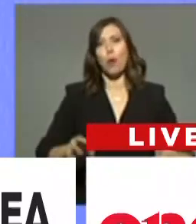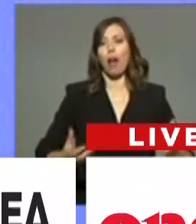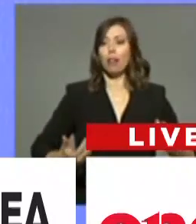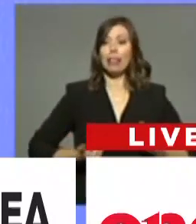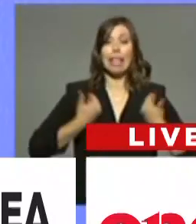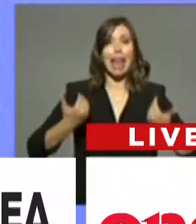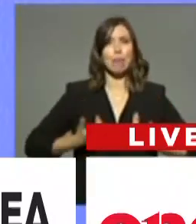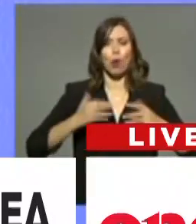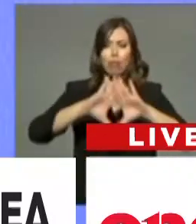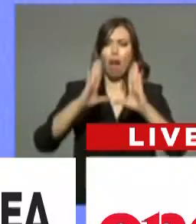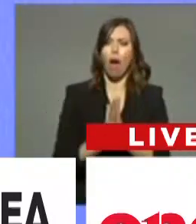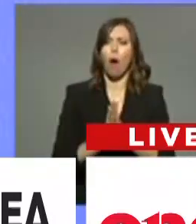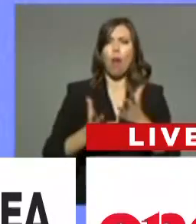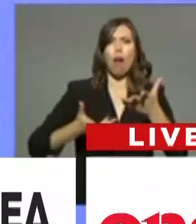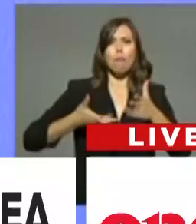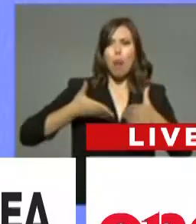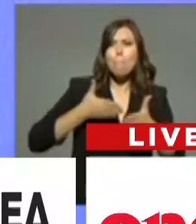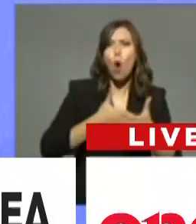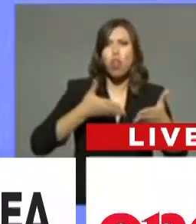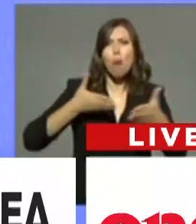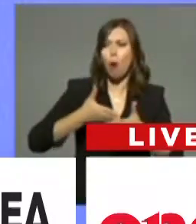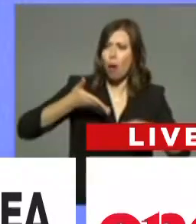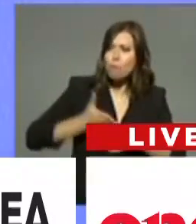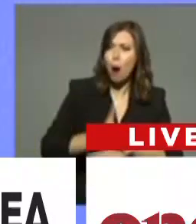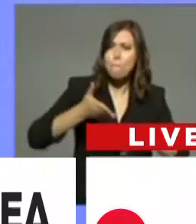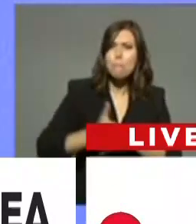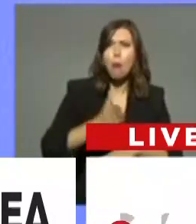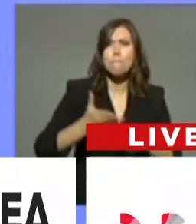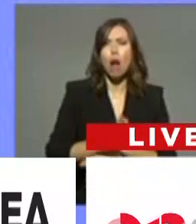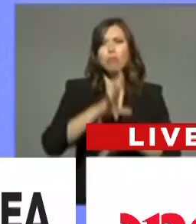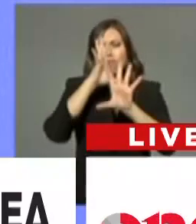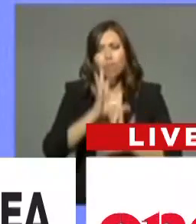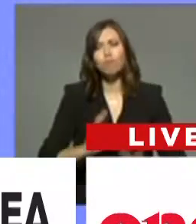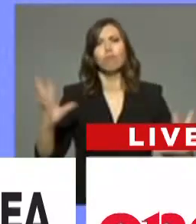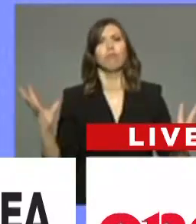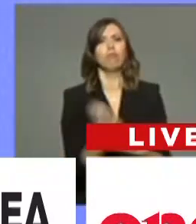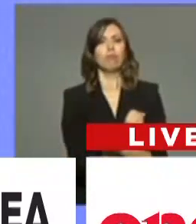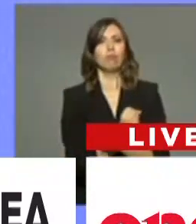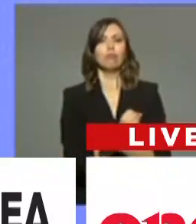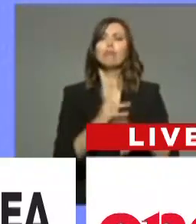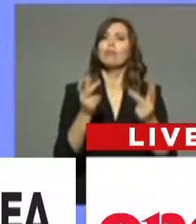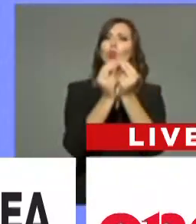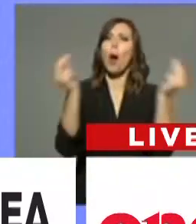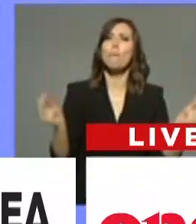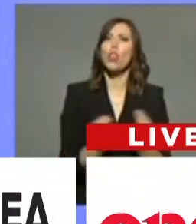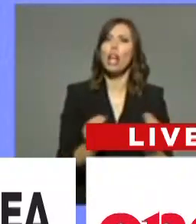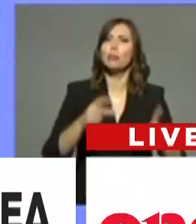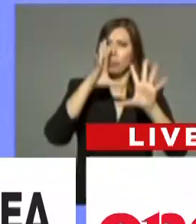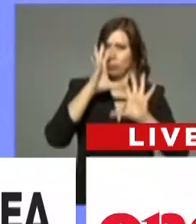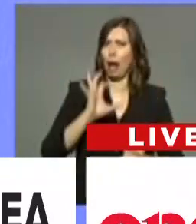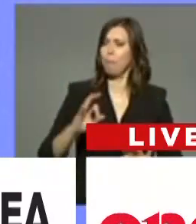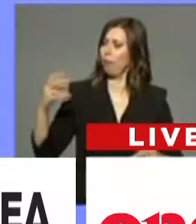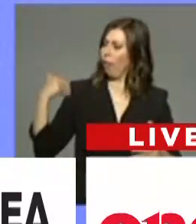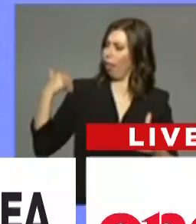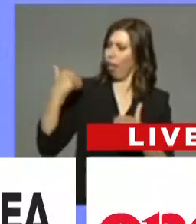τους κοπέλους και ότι θα χάραζε ρότα σε νέες θάλασσες. Και πράγματι, μέσα σε λίγο